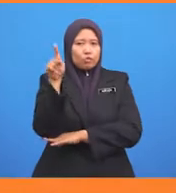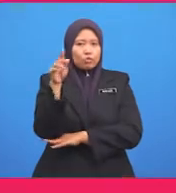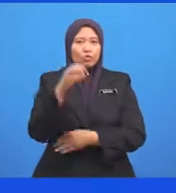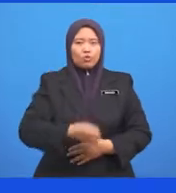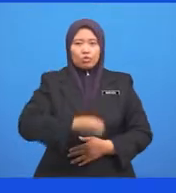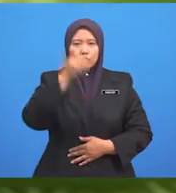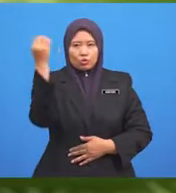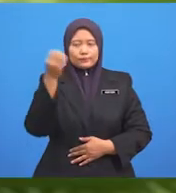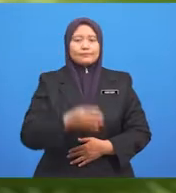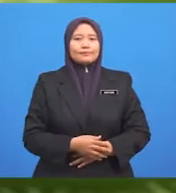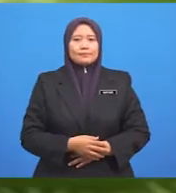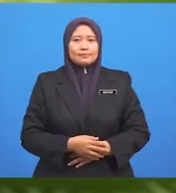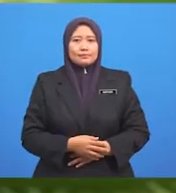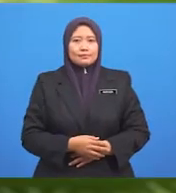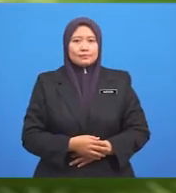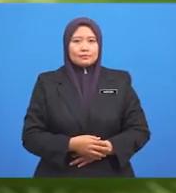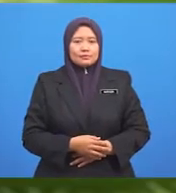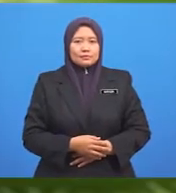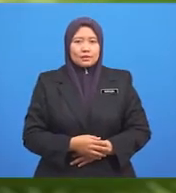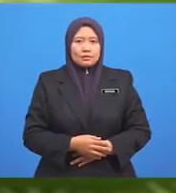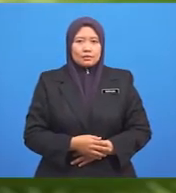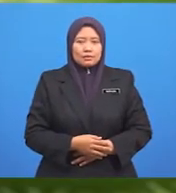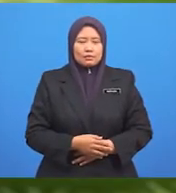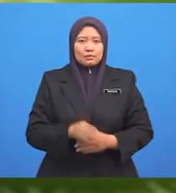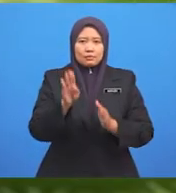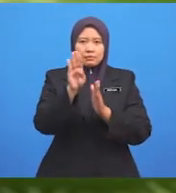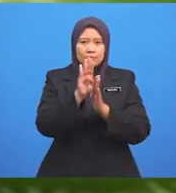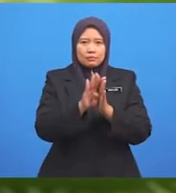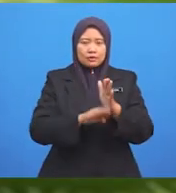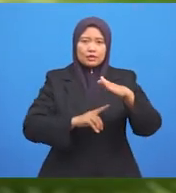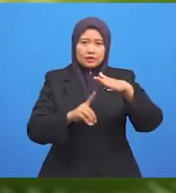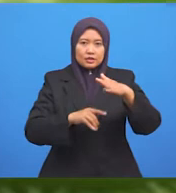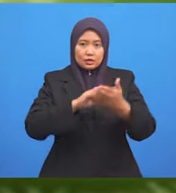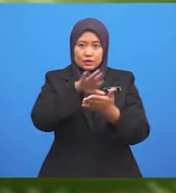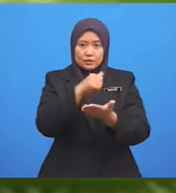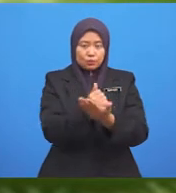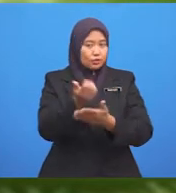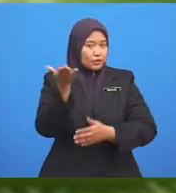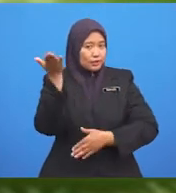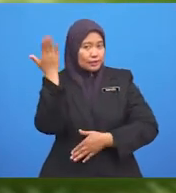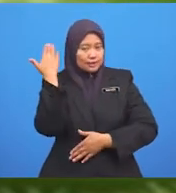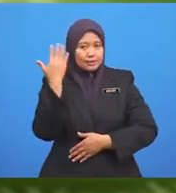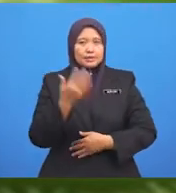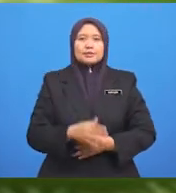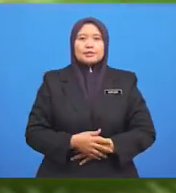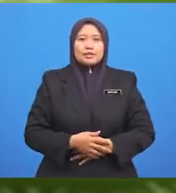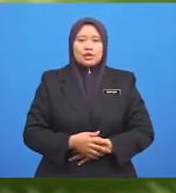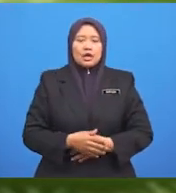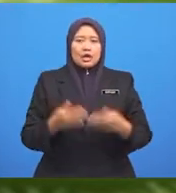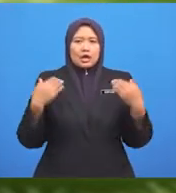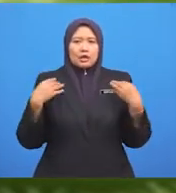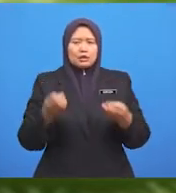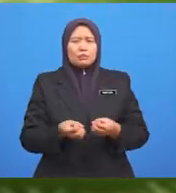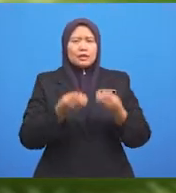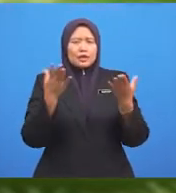murid-murid! Berdasarkan aspek tema, persoalan, nilai dan pengajaran yang terdapat dalam syair,